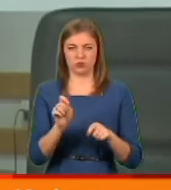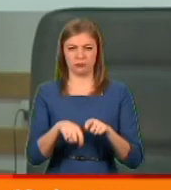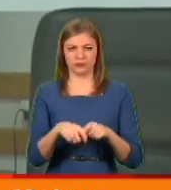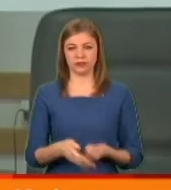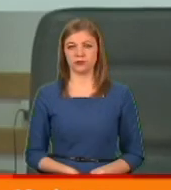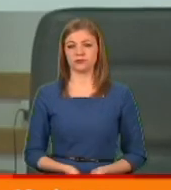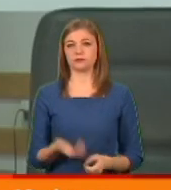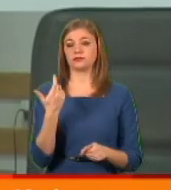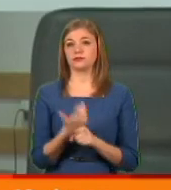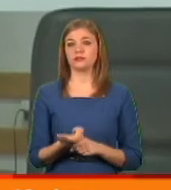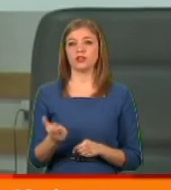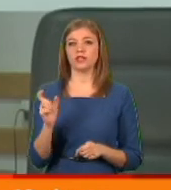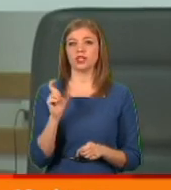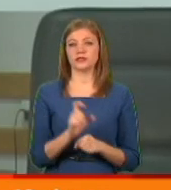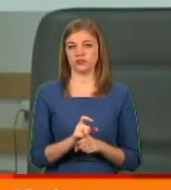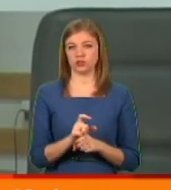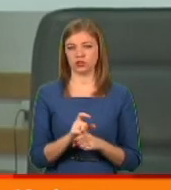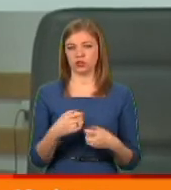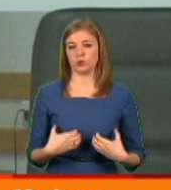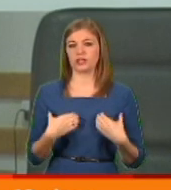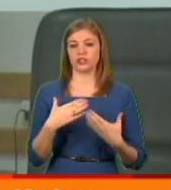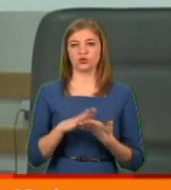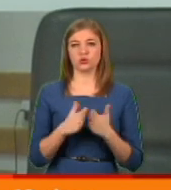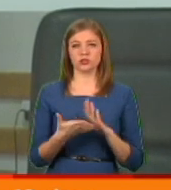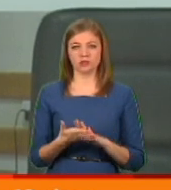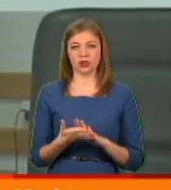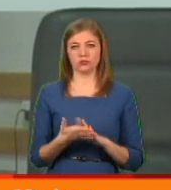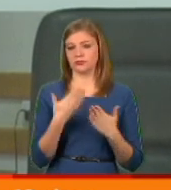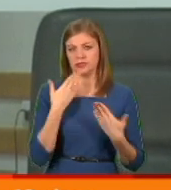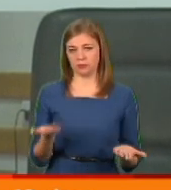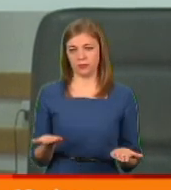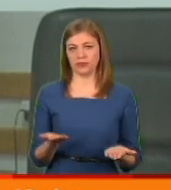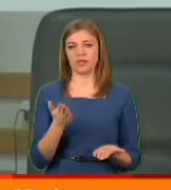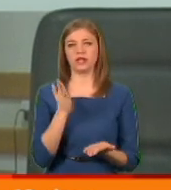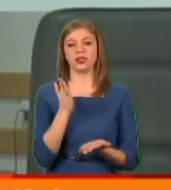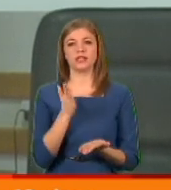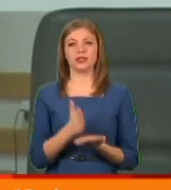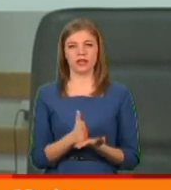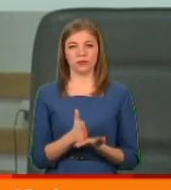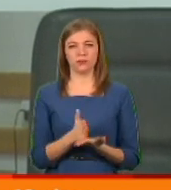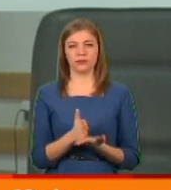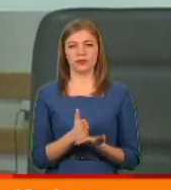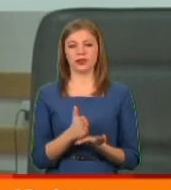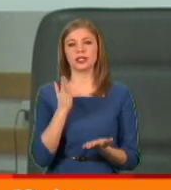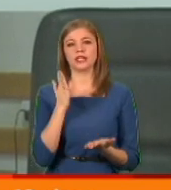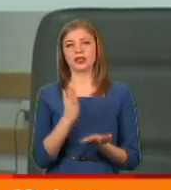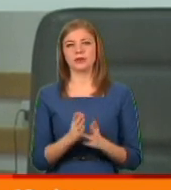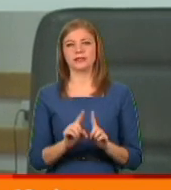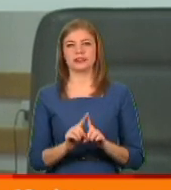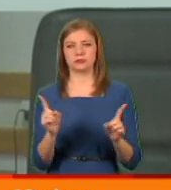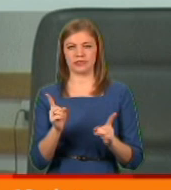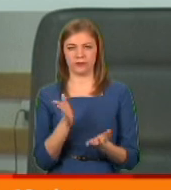перевірки. Надзвичайно критичного стану немає. Є, розумієте, є